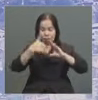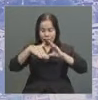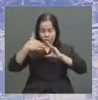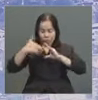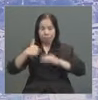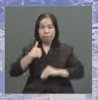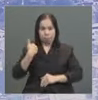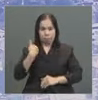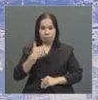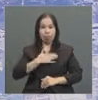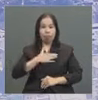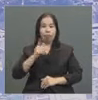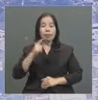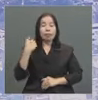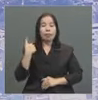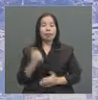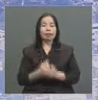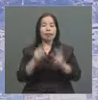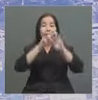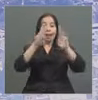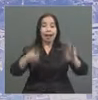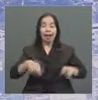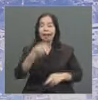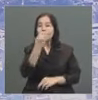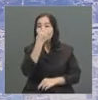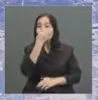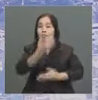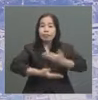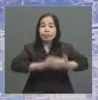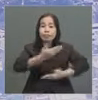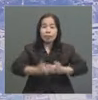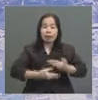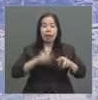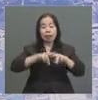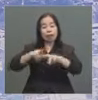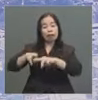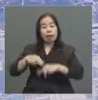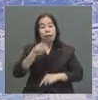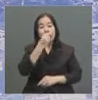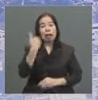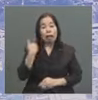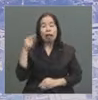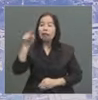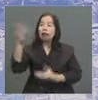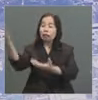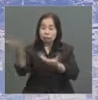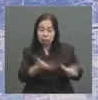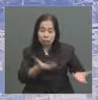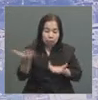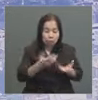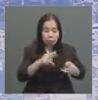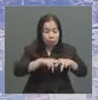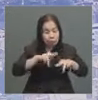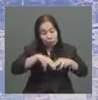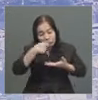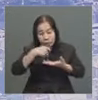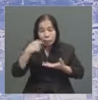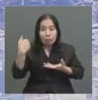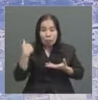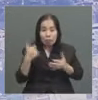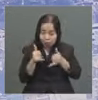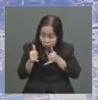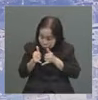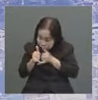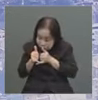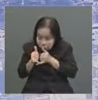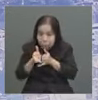วนะครับว่ายังมีร้านขายอาหารยังนั่งกินกันสั่งอาหารเสร็จยังนั่งทานกันอยู่ตรงนั้นแล้วนั่งแบบใกล้ชิ